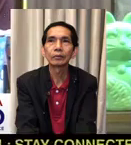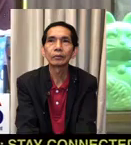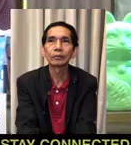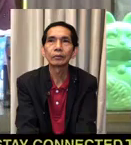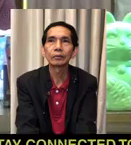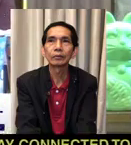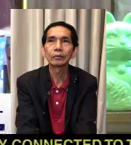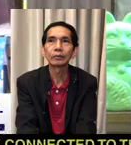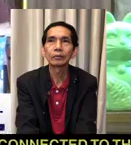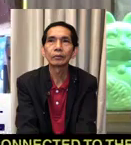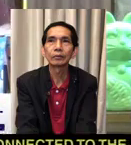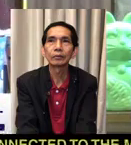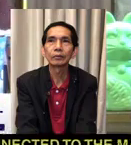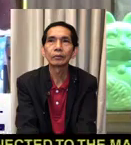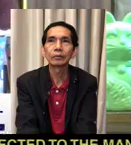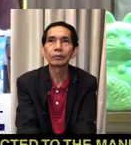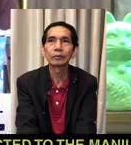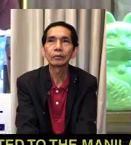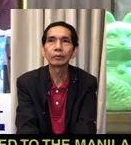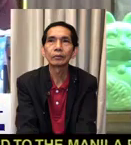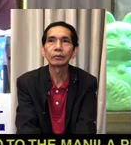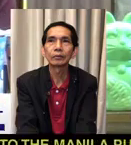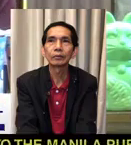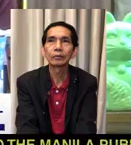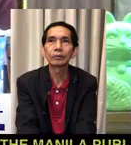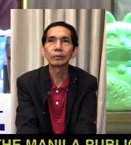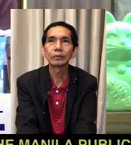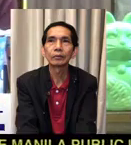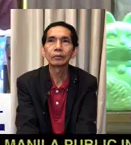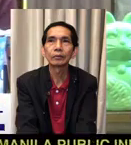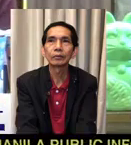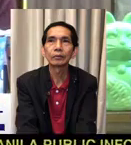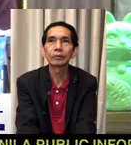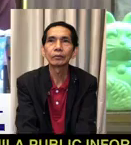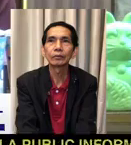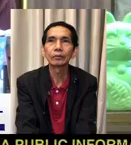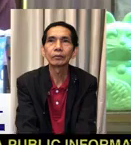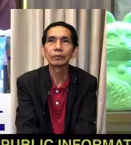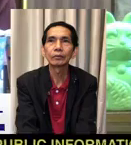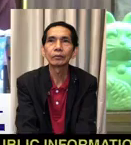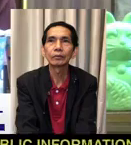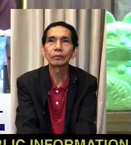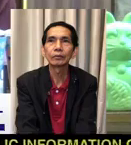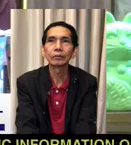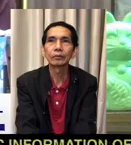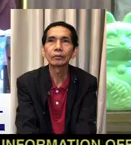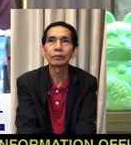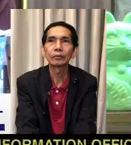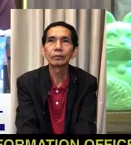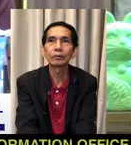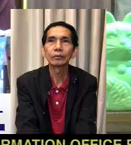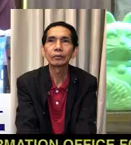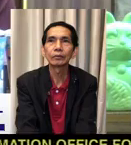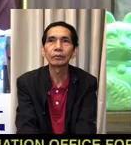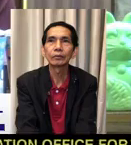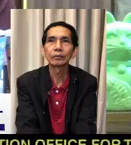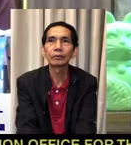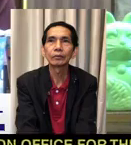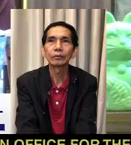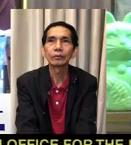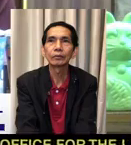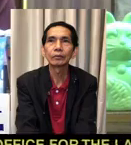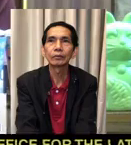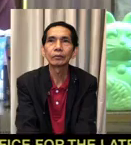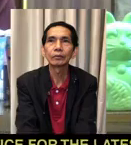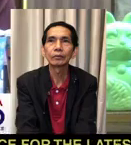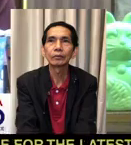Ito, thank you, di ba? Thank you. Sa ating mga PWDs. Oo, anyway, meron